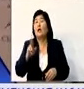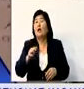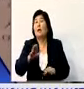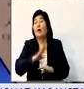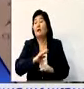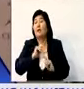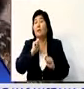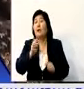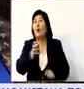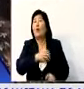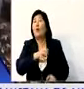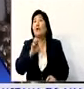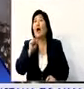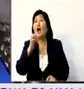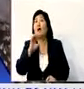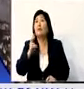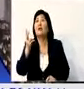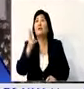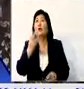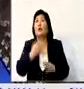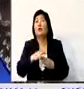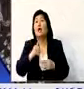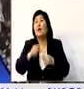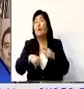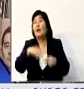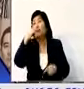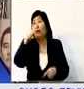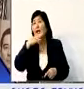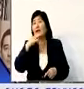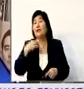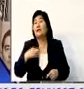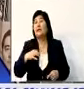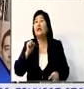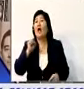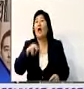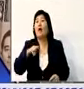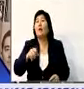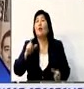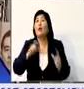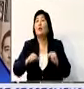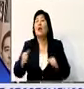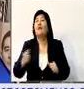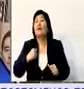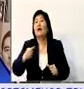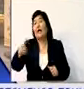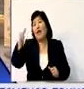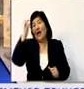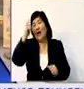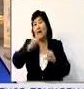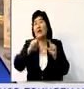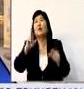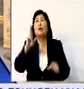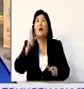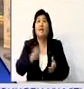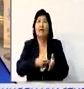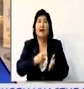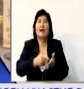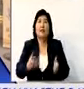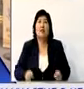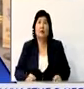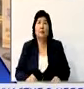награжден орденом и бэн второй степени по стопам отца пошел сын алмат студент воин академии в караганде фирма